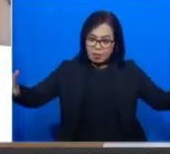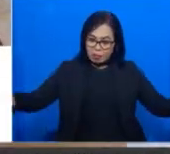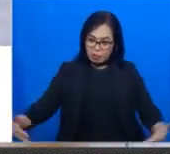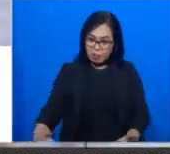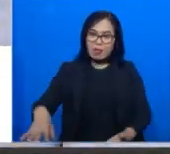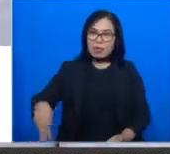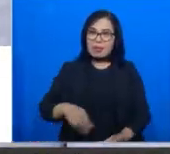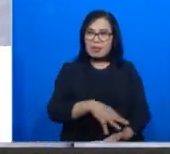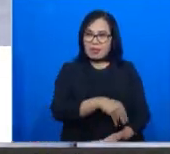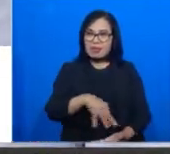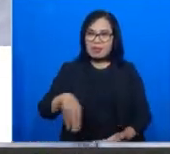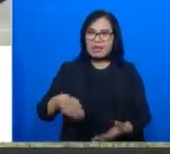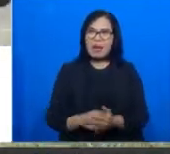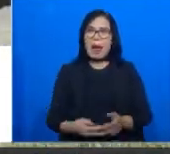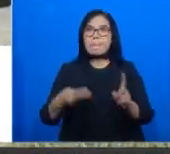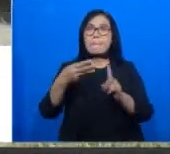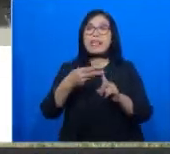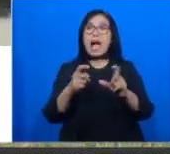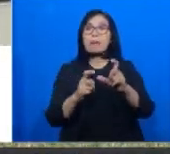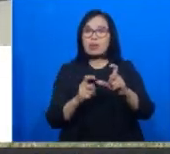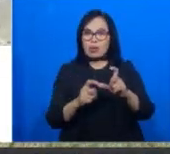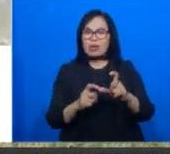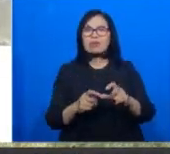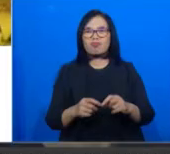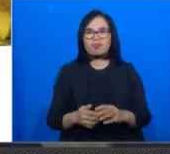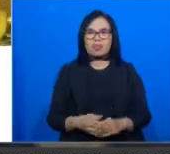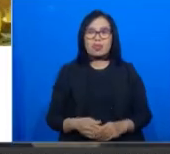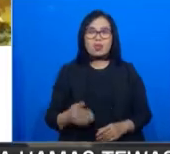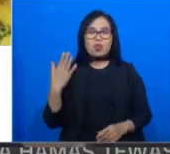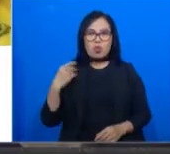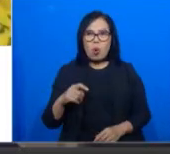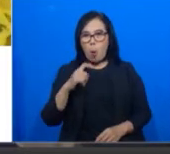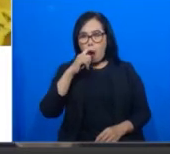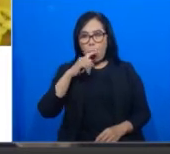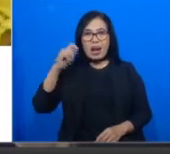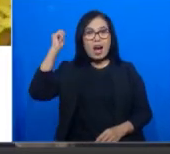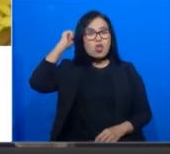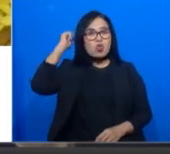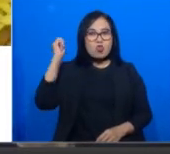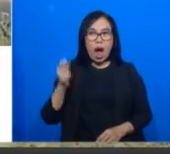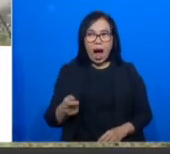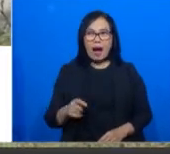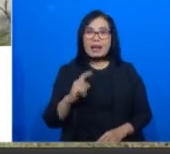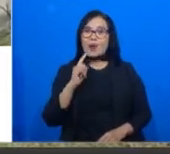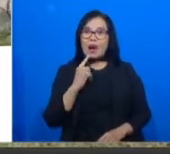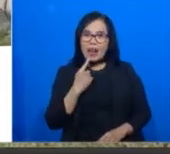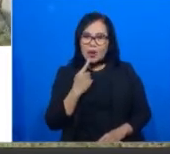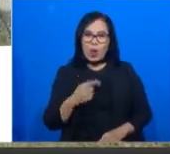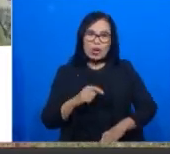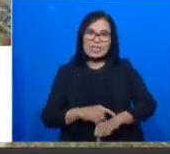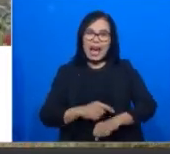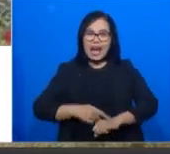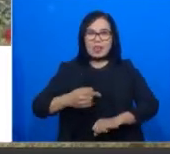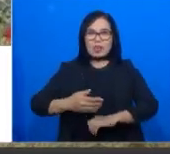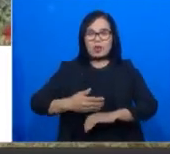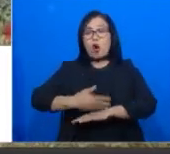makam Siti Aminah Cendrakasih yang merupakan orang tua Dul dalam film Sidul Anak Sekolahan. Rano sempat mengenang